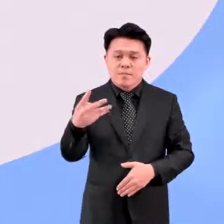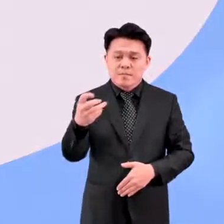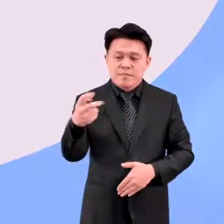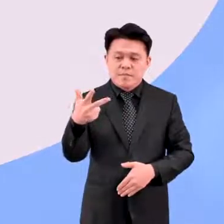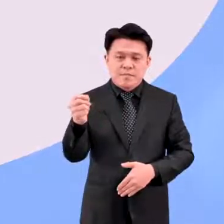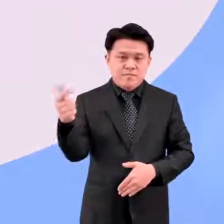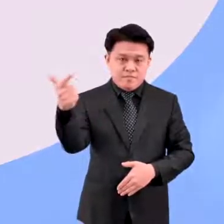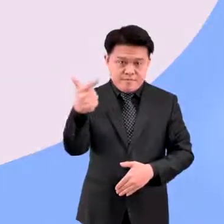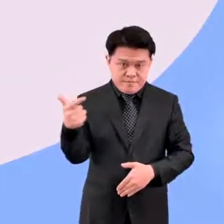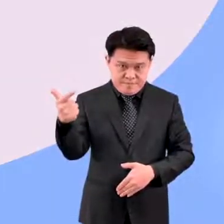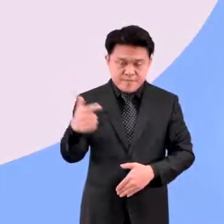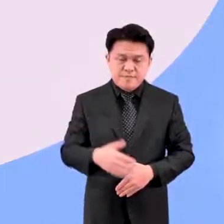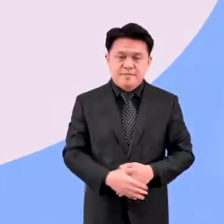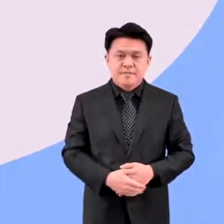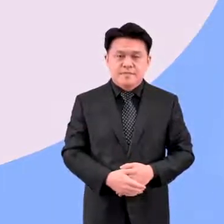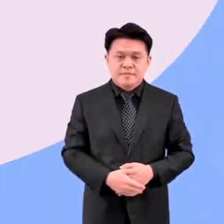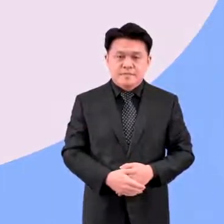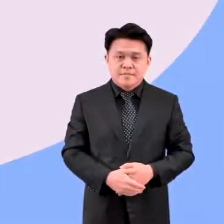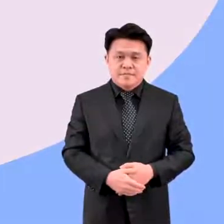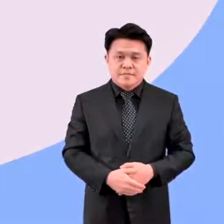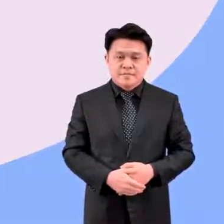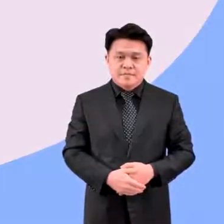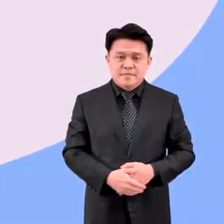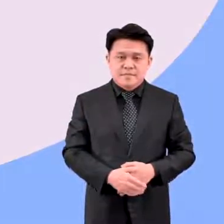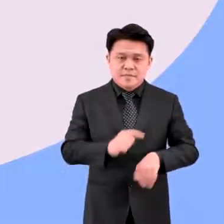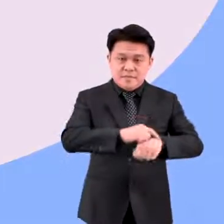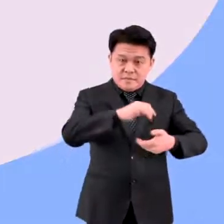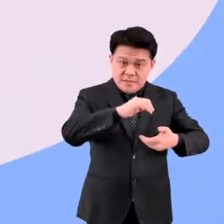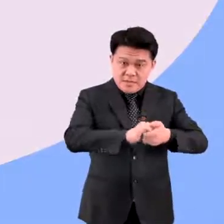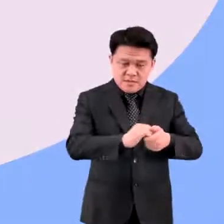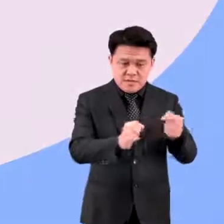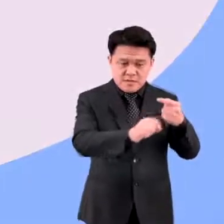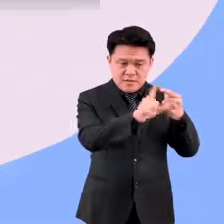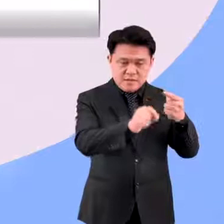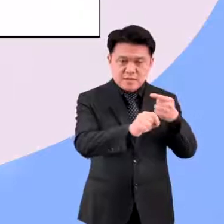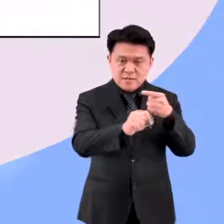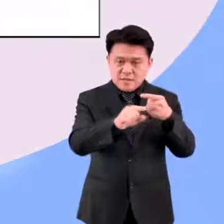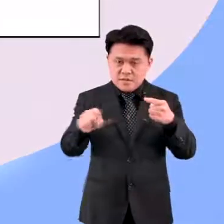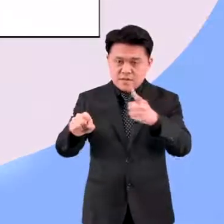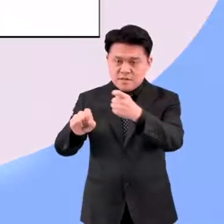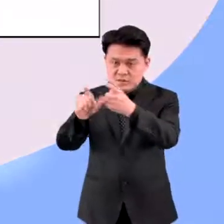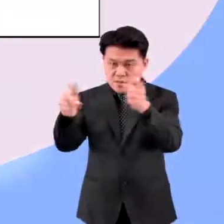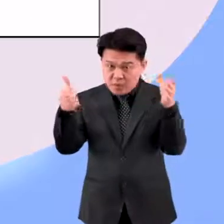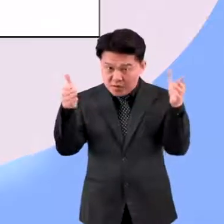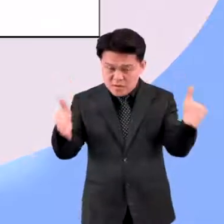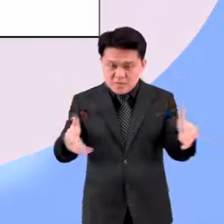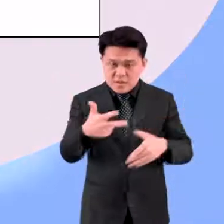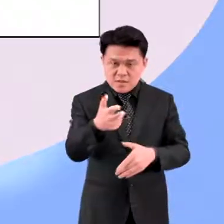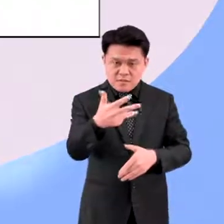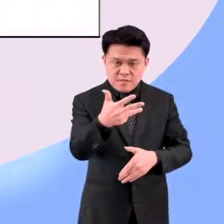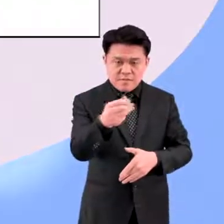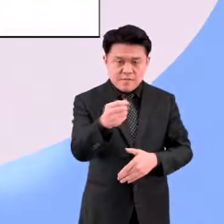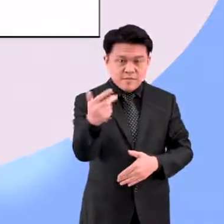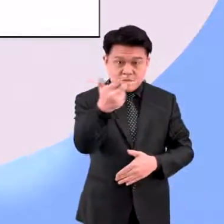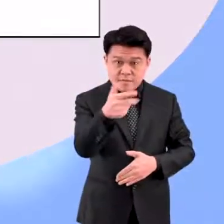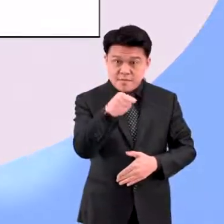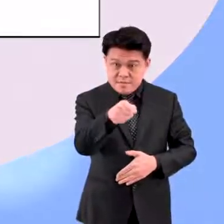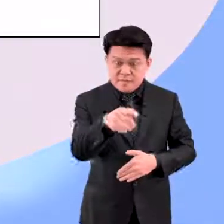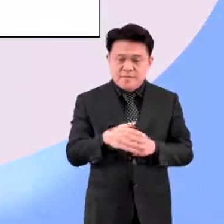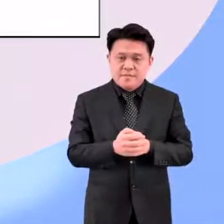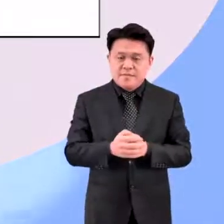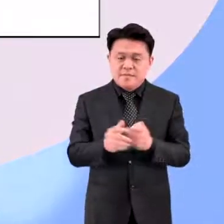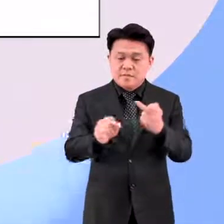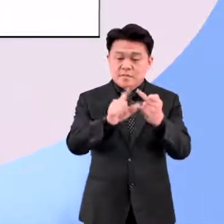12월에는 147만 6천 원입니다. 시간제는 1월부터 11월까지는 78만